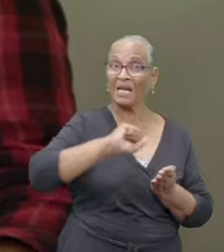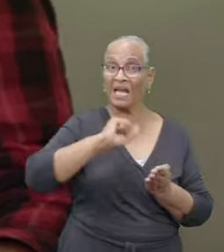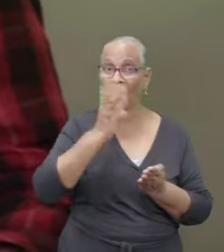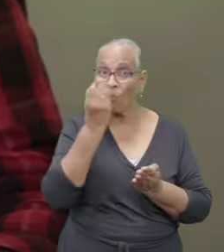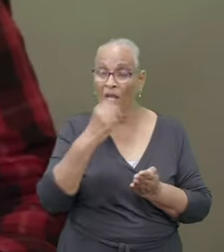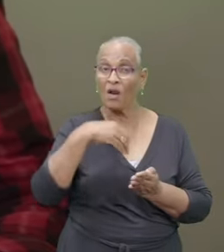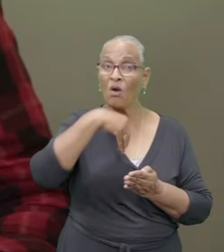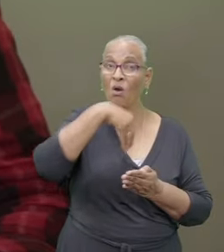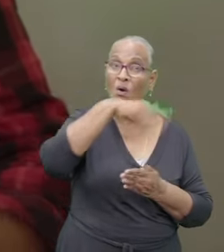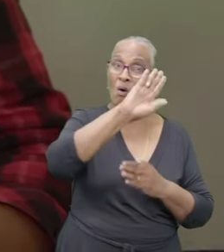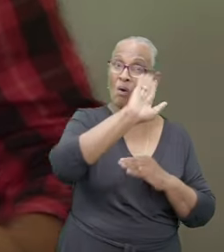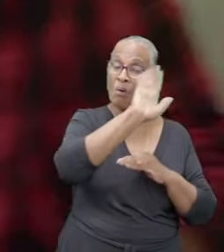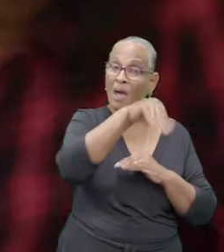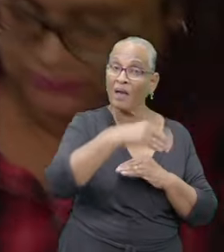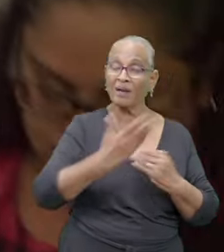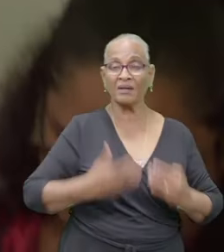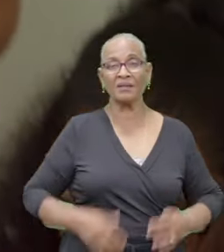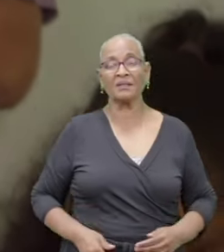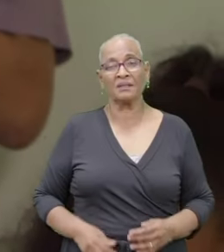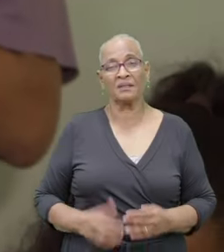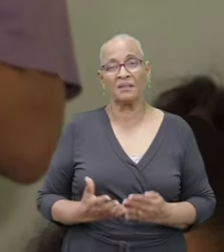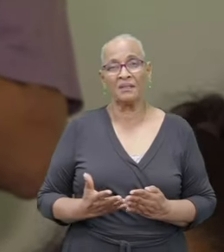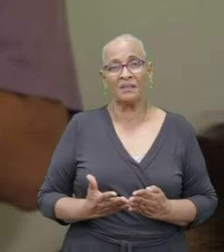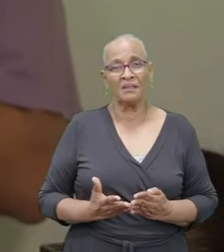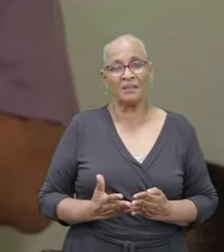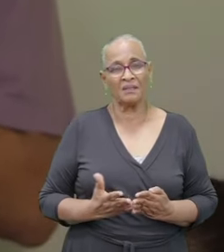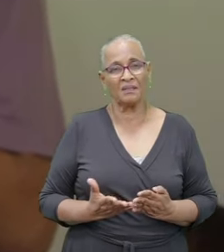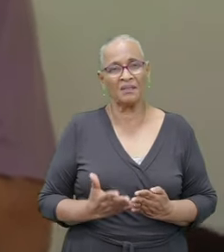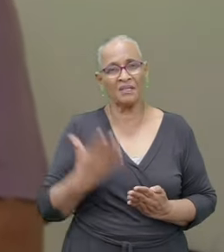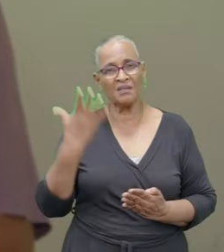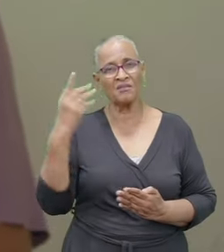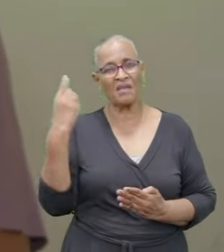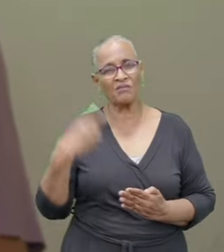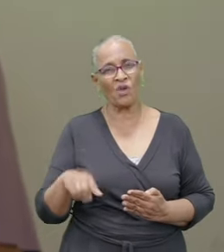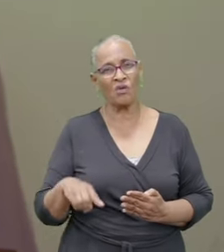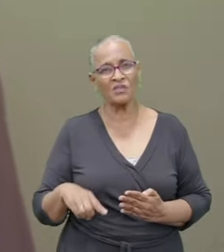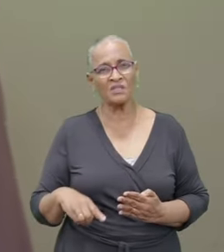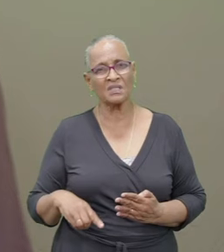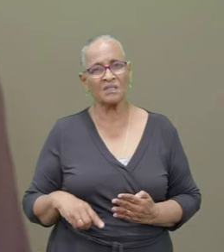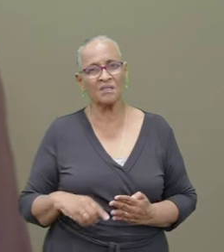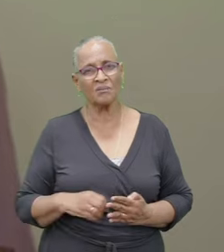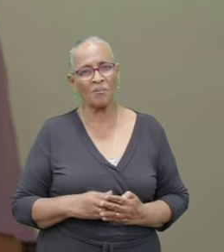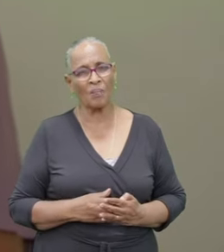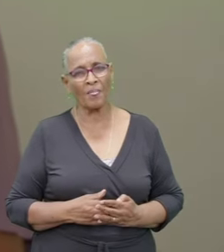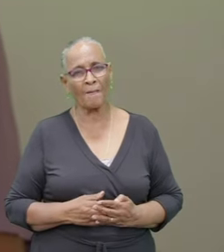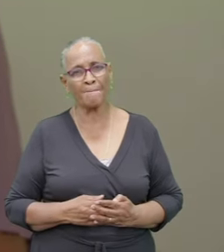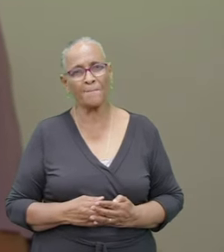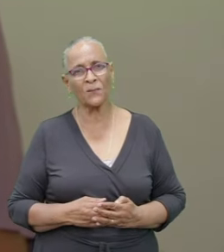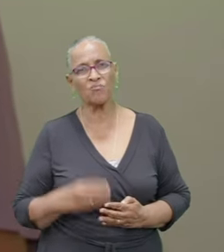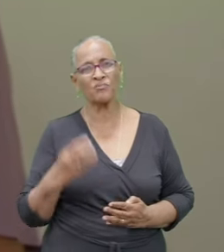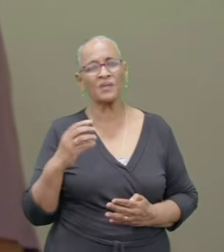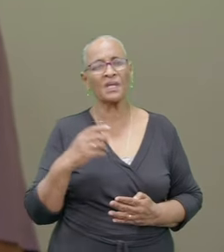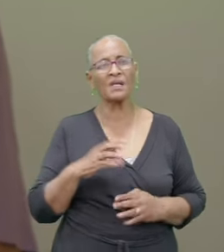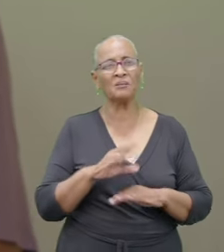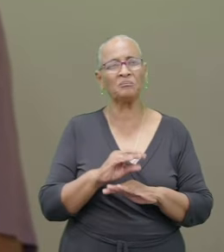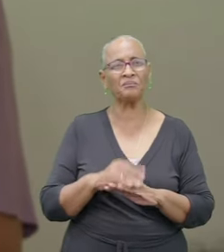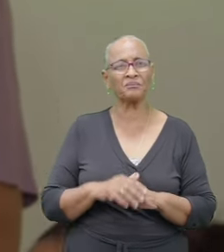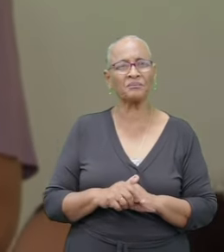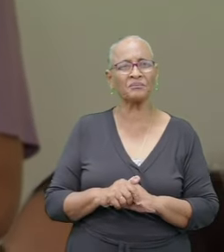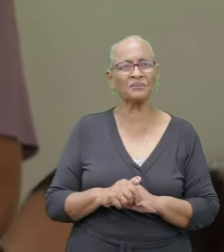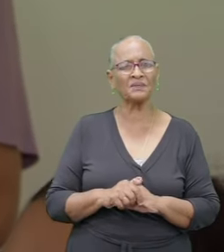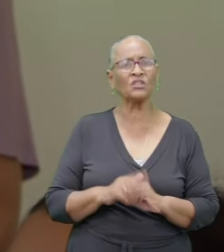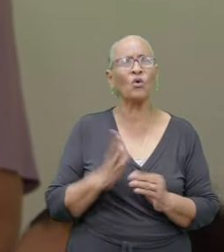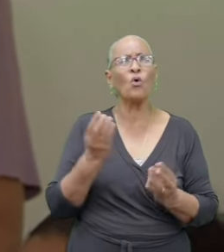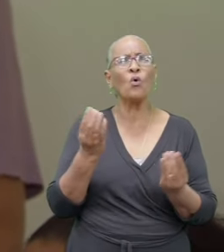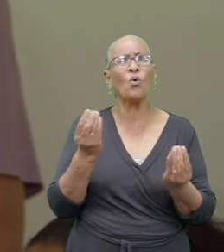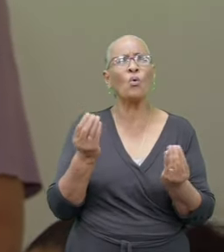Ja, ik heb maar één vraag. Die 5000, over die 5000, hoeveel is de brain drain